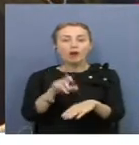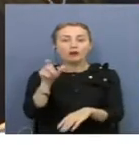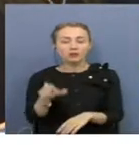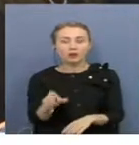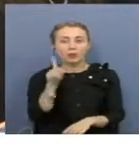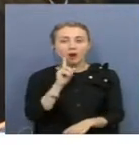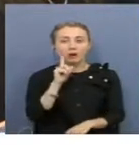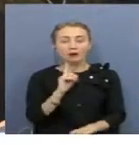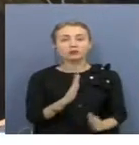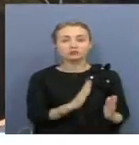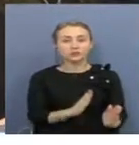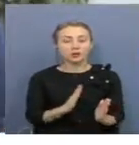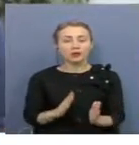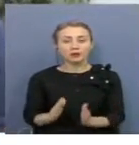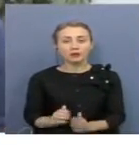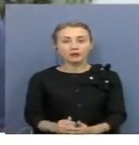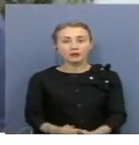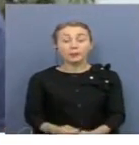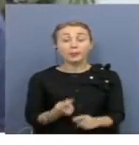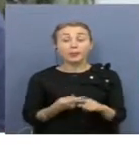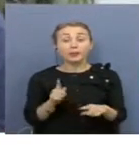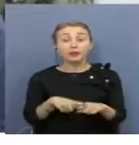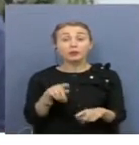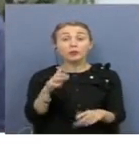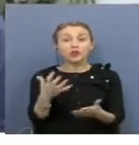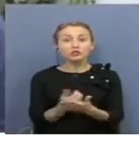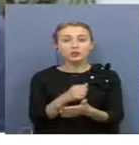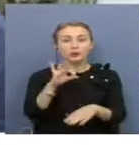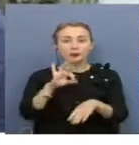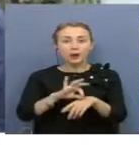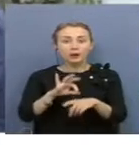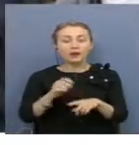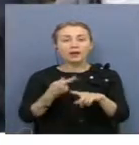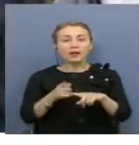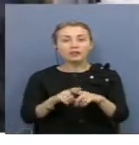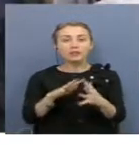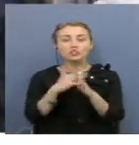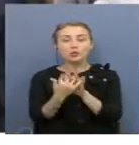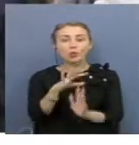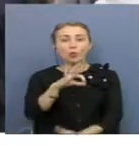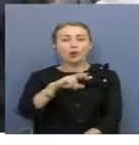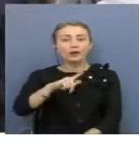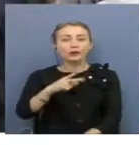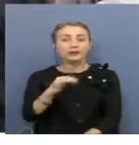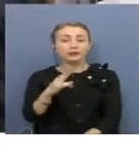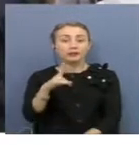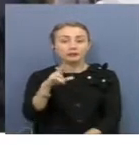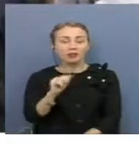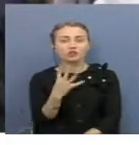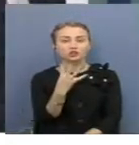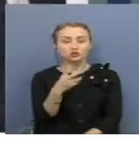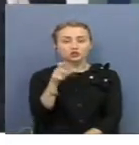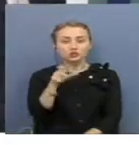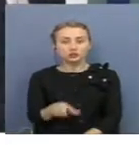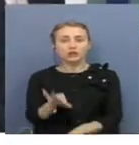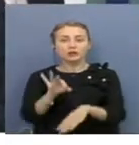ауру жұқтырған малдың еті толығымен жойылған. Ғалымдар малға егілген вакцинаның сапасына күмән келтіріп отыр. Сондай-ақ сойылатын малға берілетін ветеринарлық